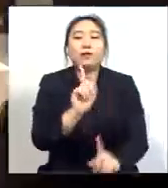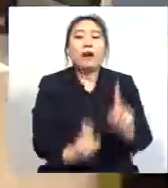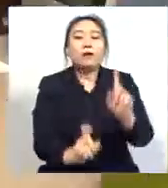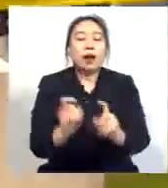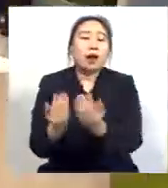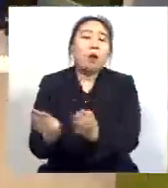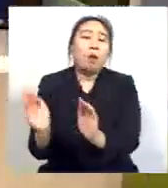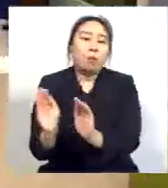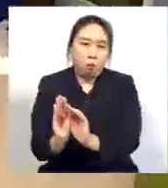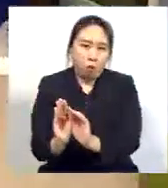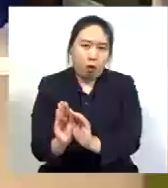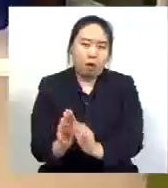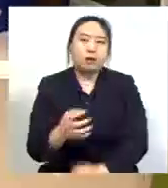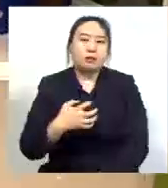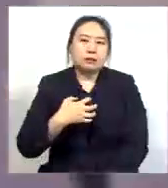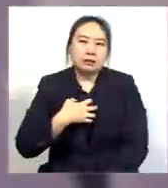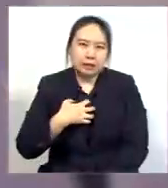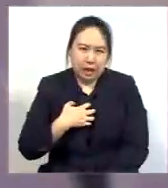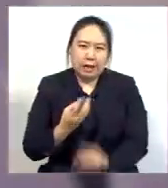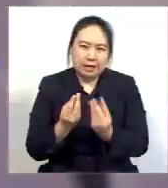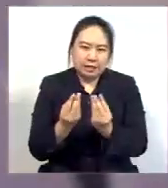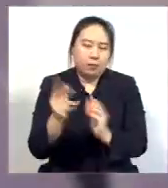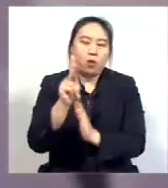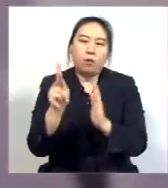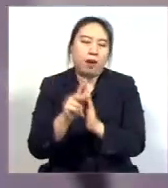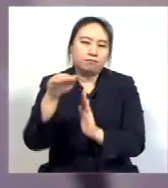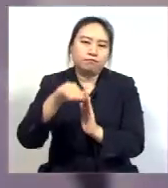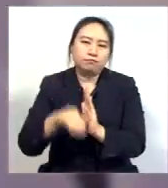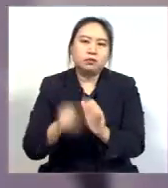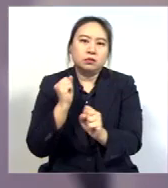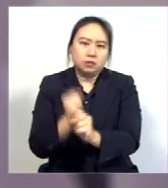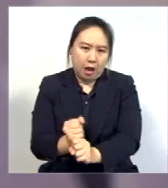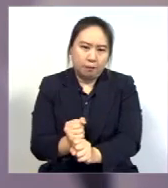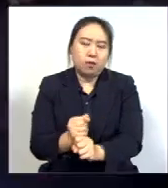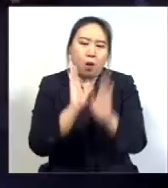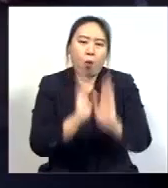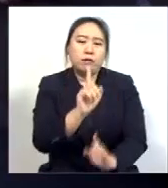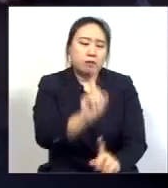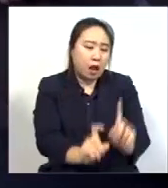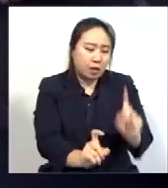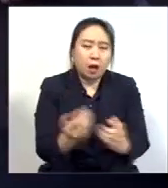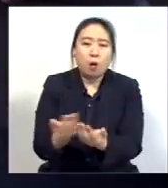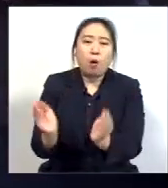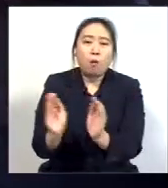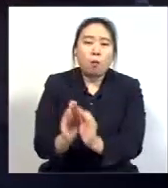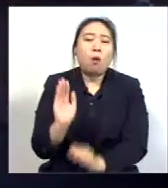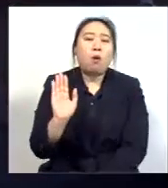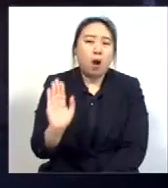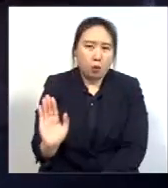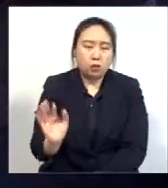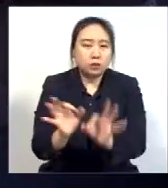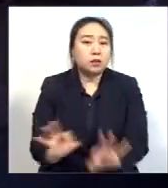แน่นอนว่าอยากจะให้ทุกอย่างเนี่ยดำเนินการไปตามกฎหมายสิ่งที่ครอบครัวผู้เสียชีวิตฝากเอาไว้คือตอนนี้ที่สำคั